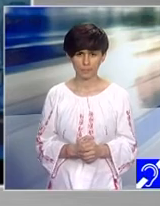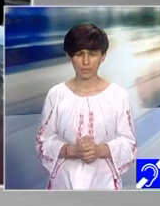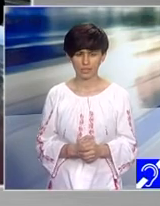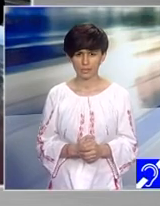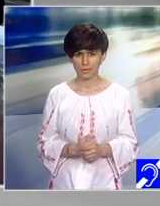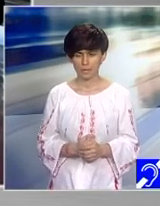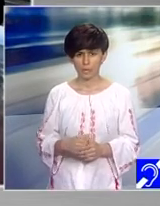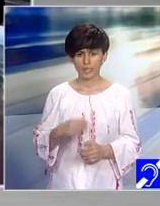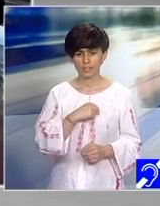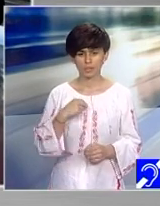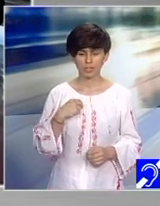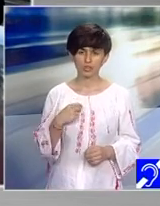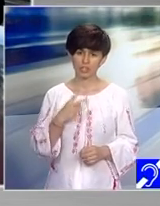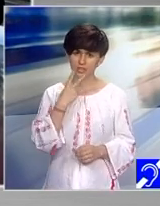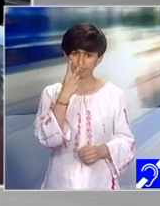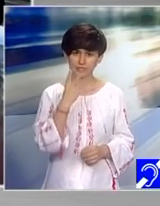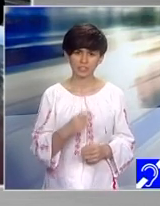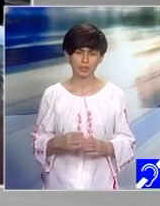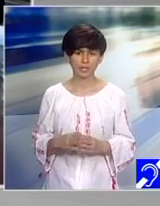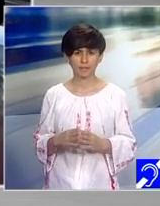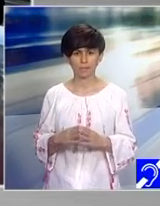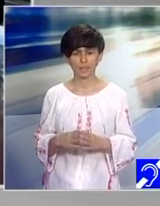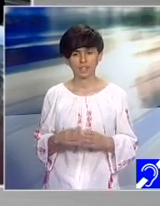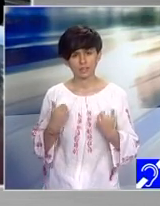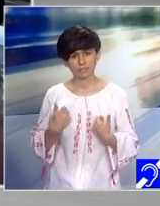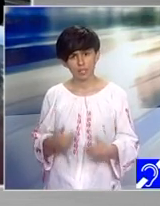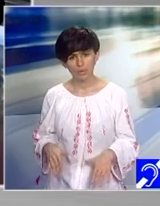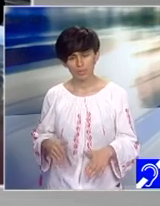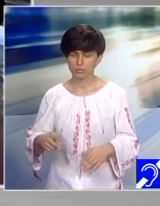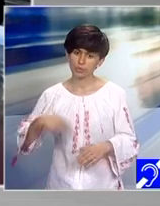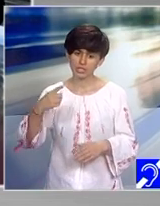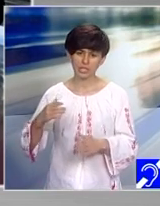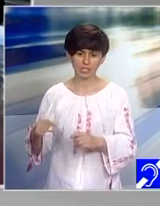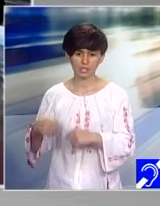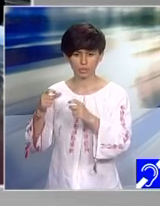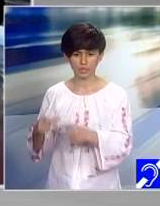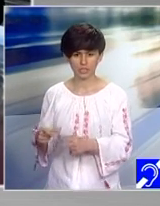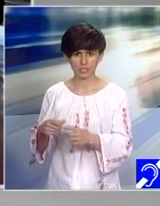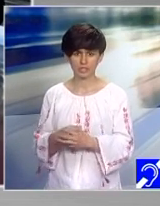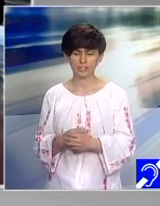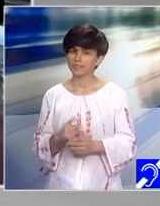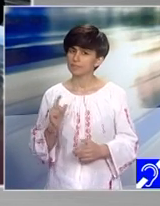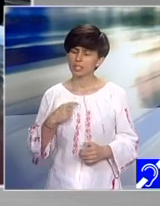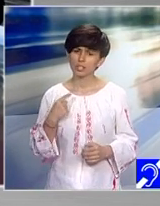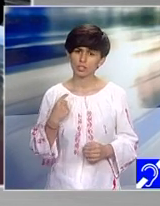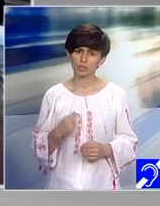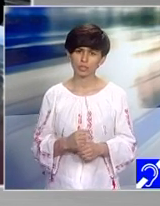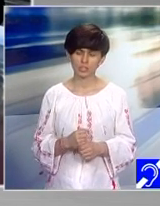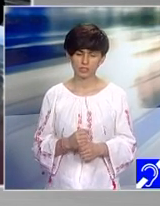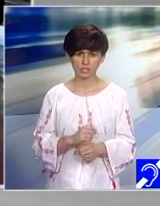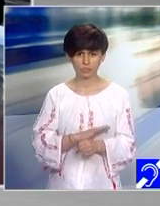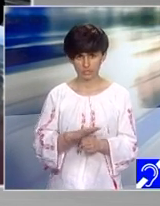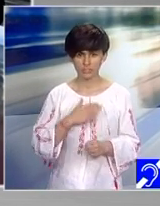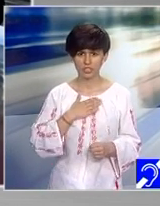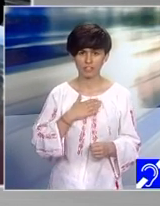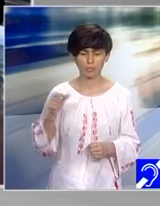eșuat pe altă direcție și ăsta e un alt mesaj important al studiului. Poate ăsta e mesajul cel mai important. Nu e suficient să avem angajați foarte